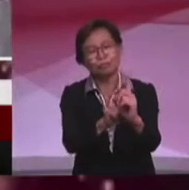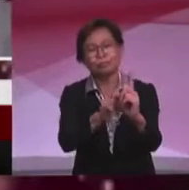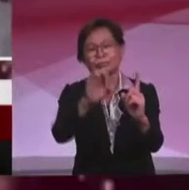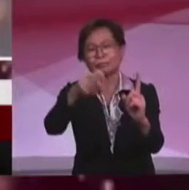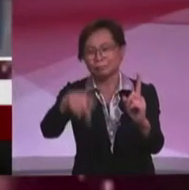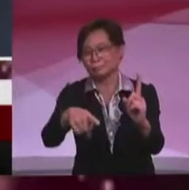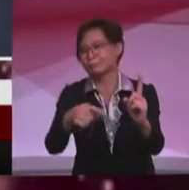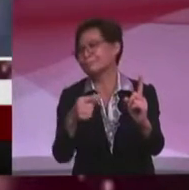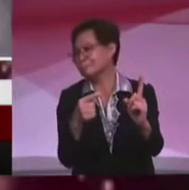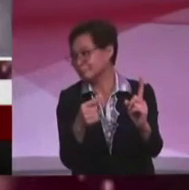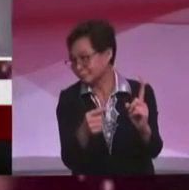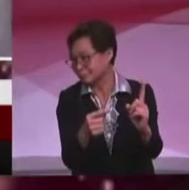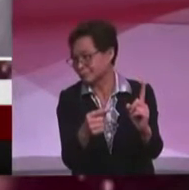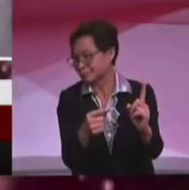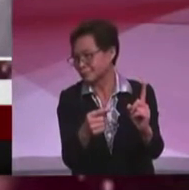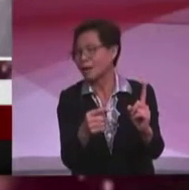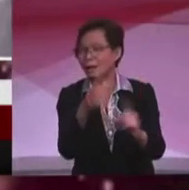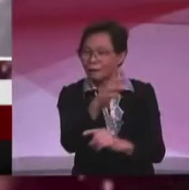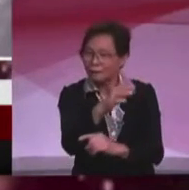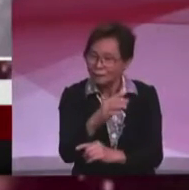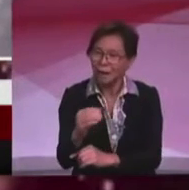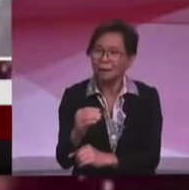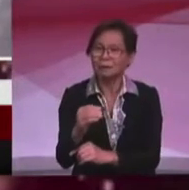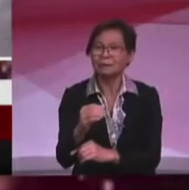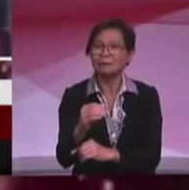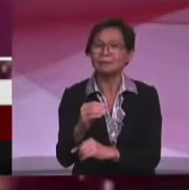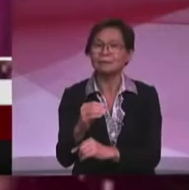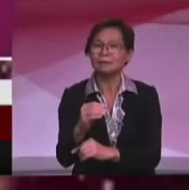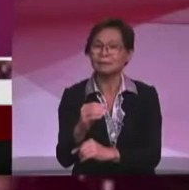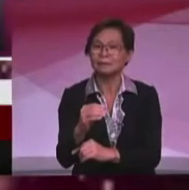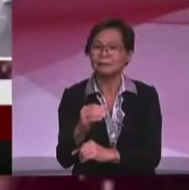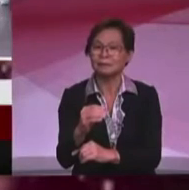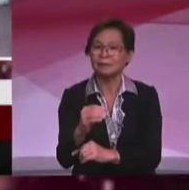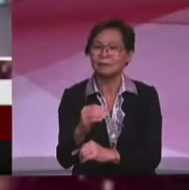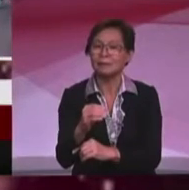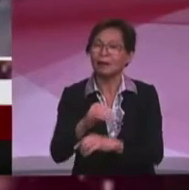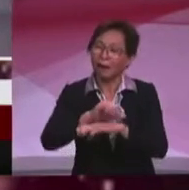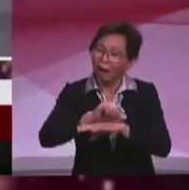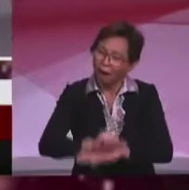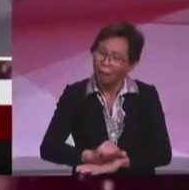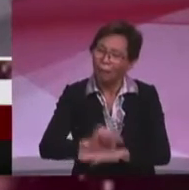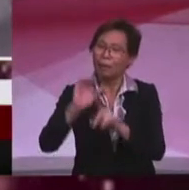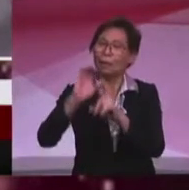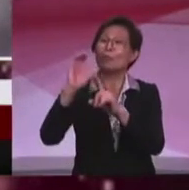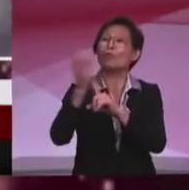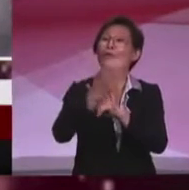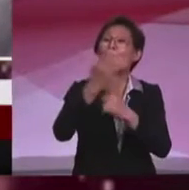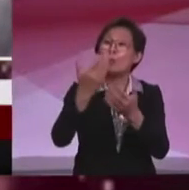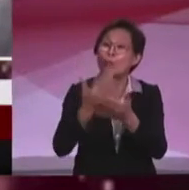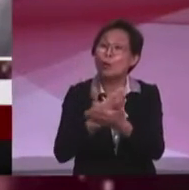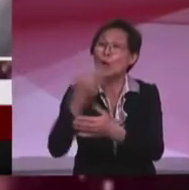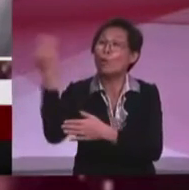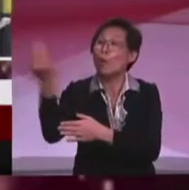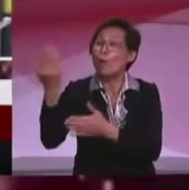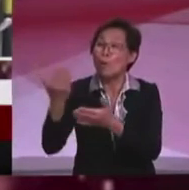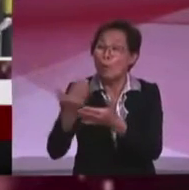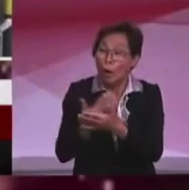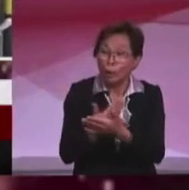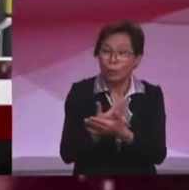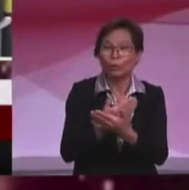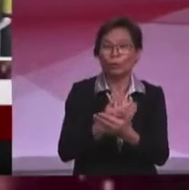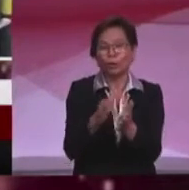yang telah ditetapkan di samping mengamalkan budaya nomor Bau seperti mencuci tangan